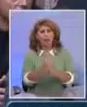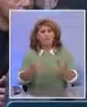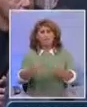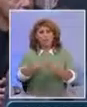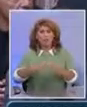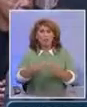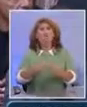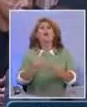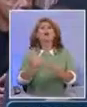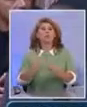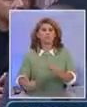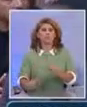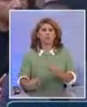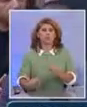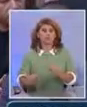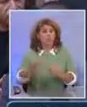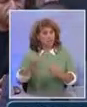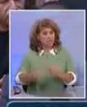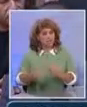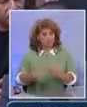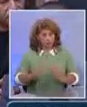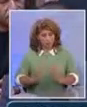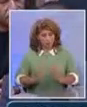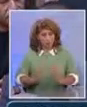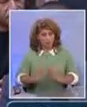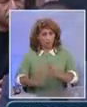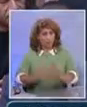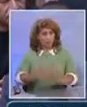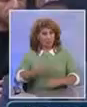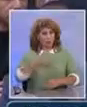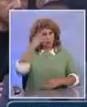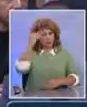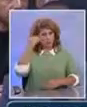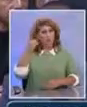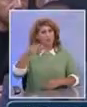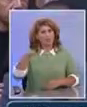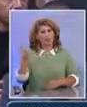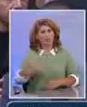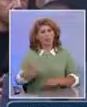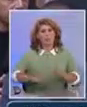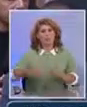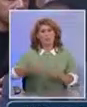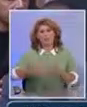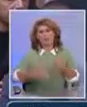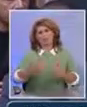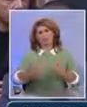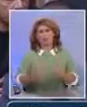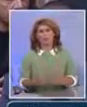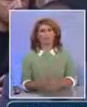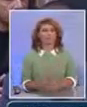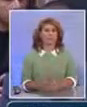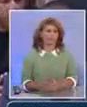αυτή τη γραμμή, βαδίζοντας, ο κύριος Τσίπρας μας είπε ότι θα καταργήσει τις πανελλαδικές εξετάσεις.